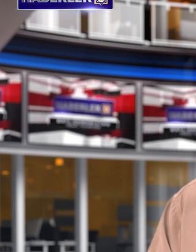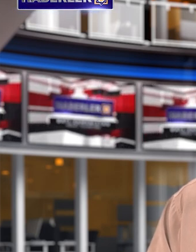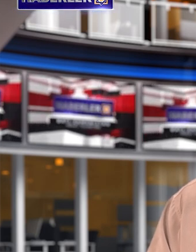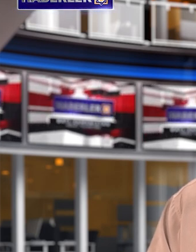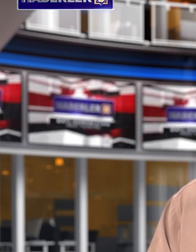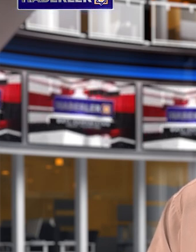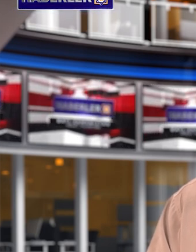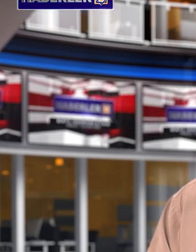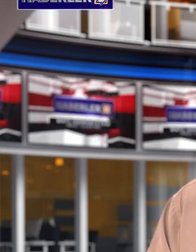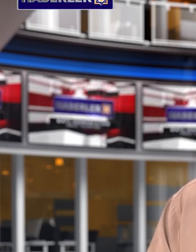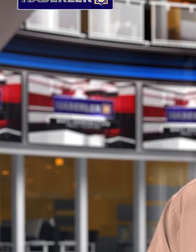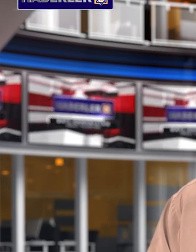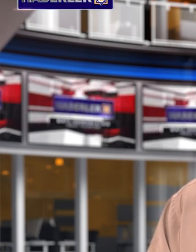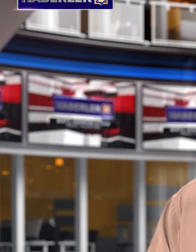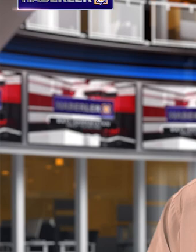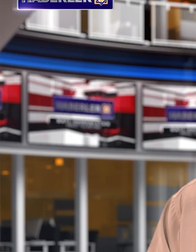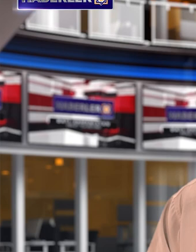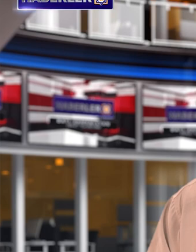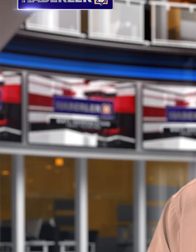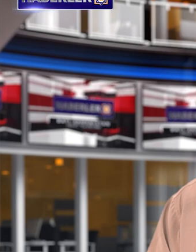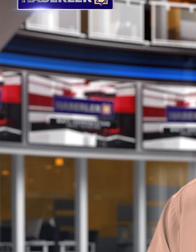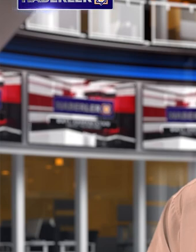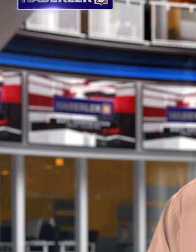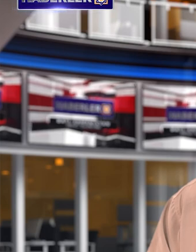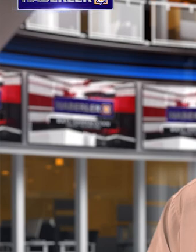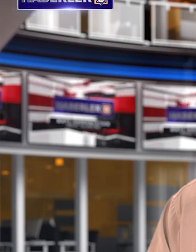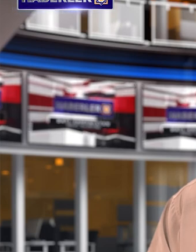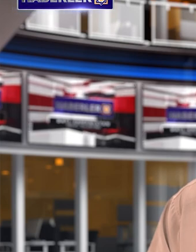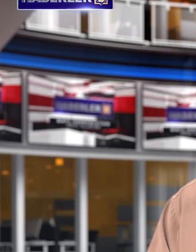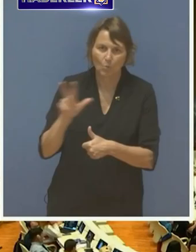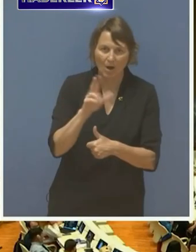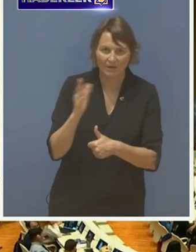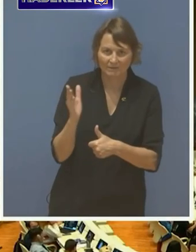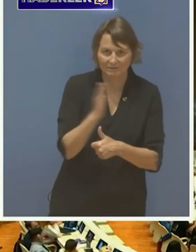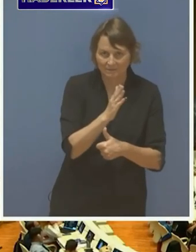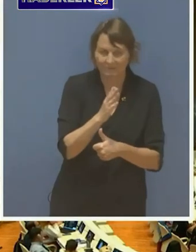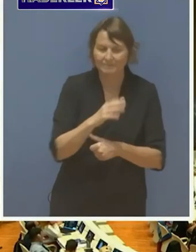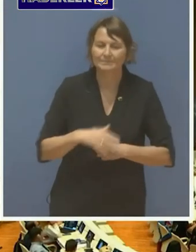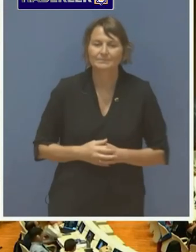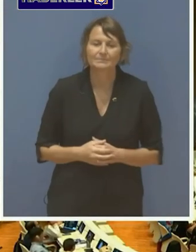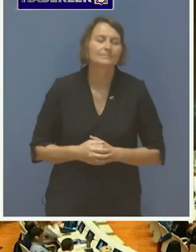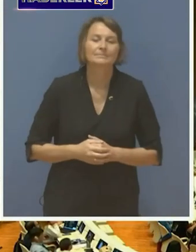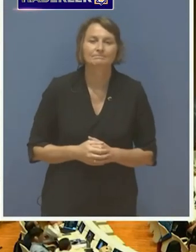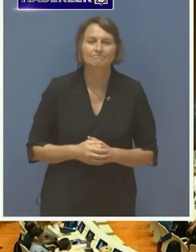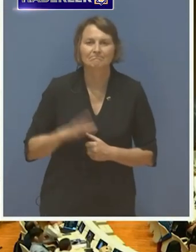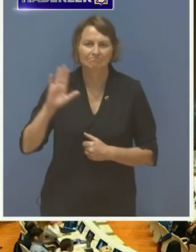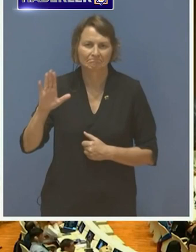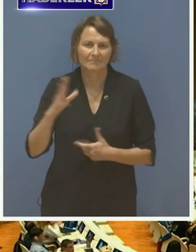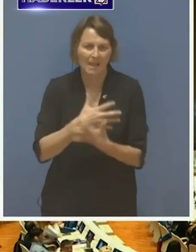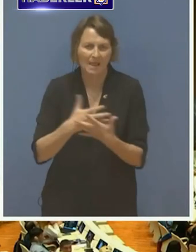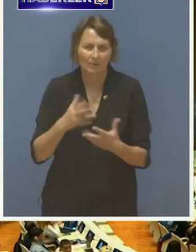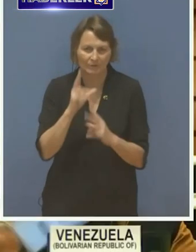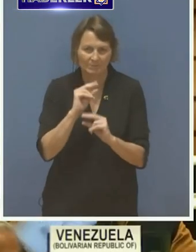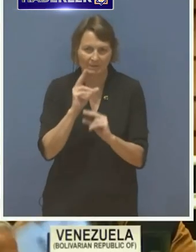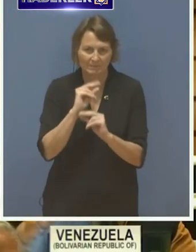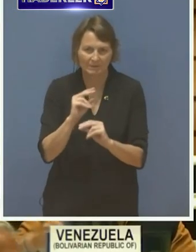planının inancı kimseyi görmezden gelmemek ve kimseyi dışlamamak ise o zaman Batı Ermenistan'ın yerli Ermeni